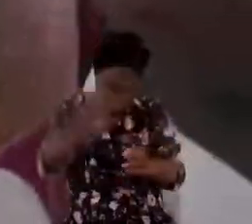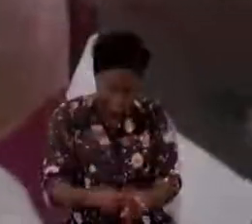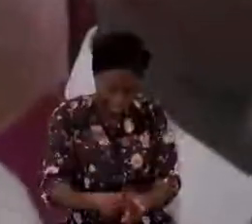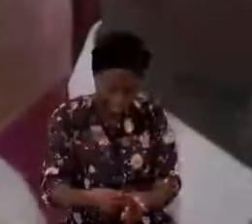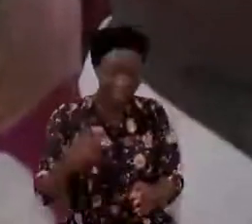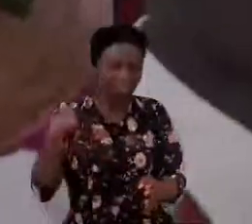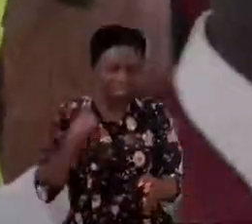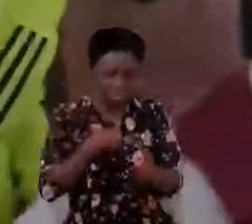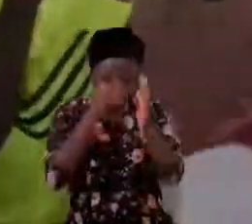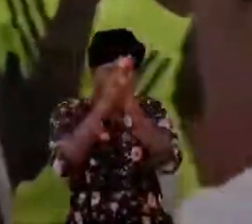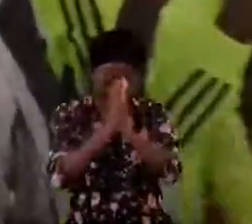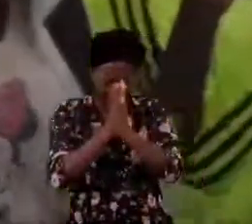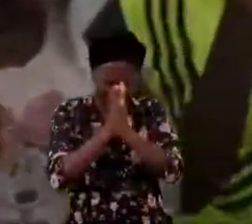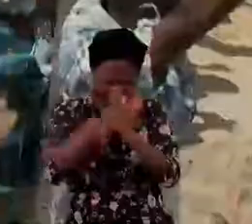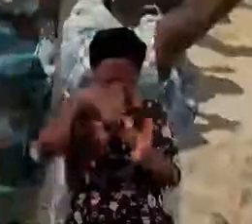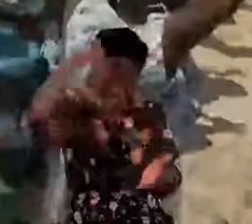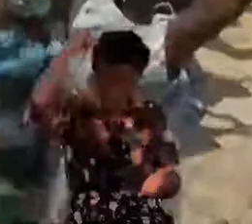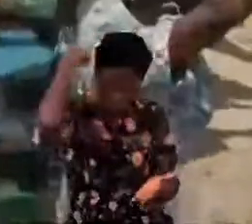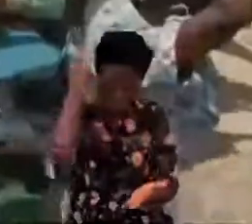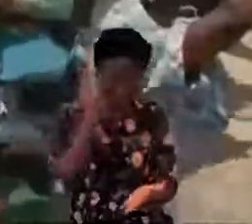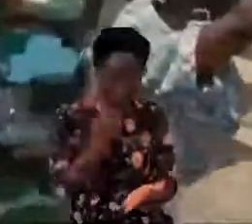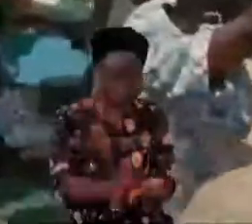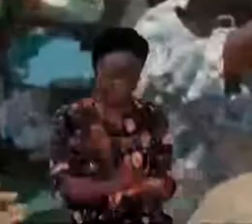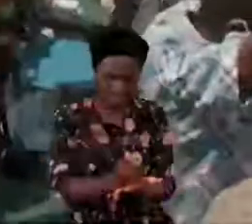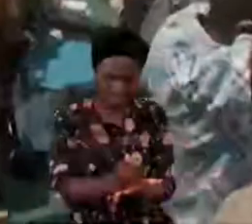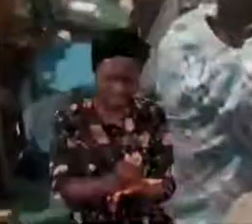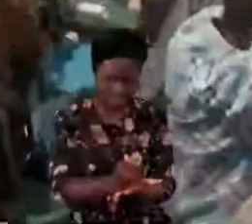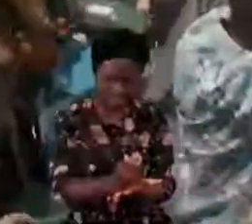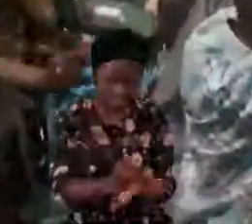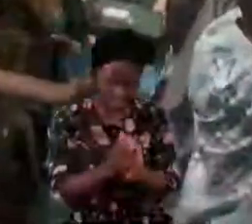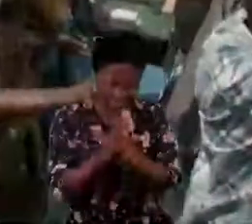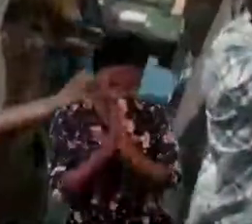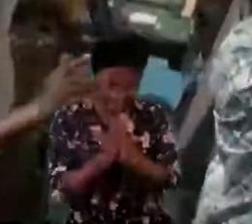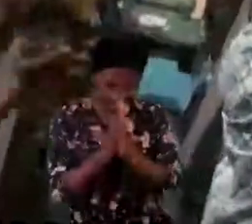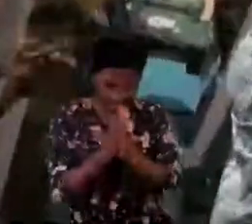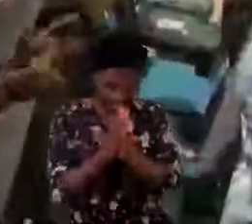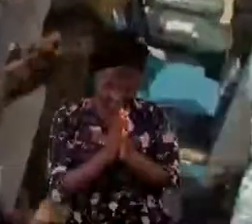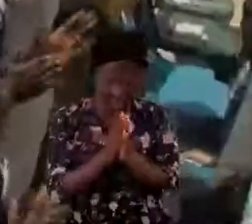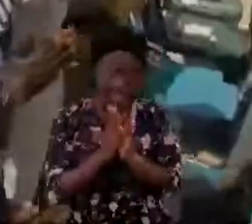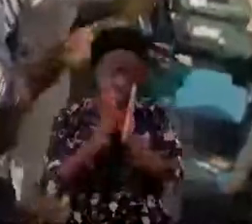Amen, c'est confirmé dans ta vie.